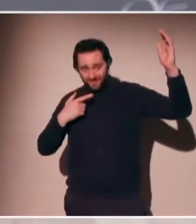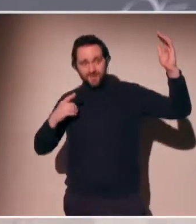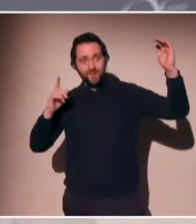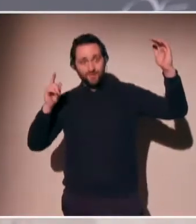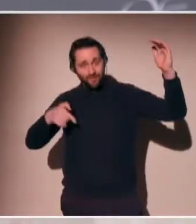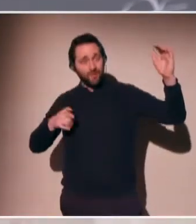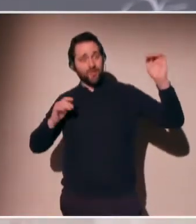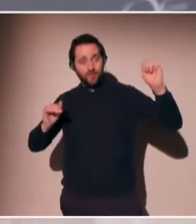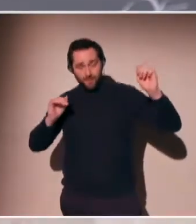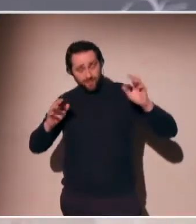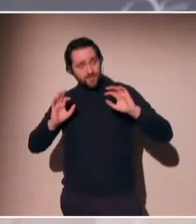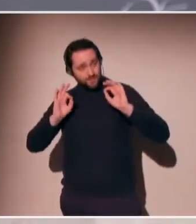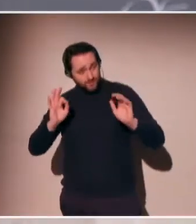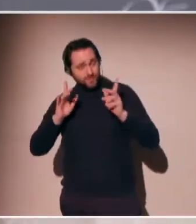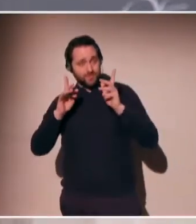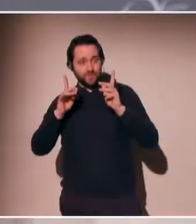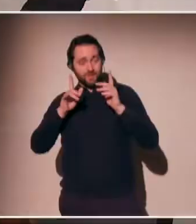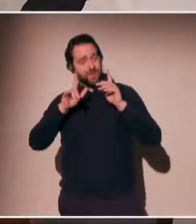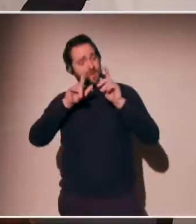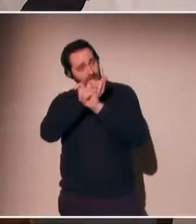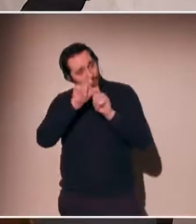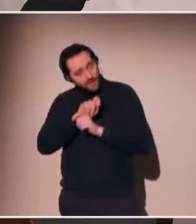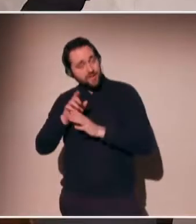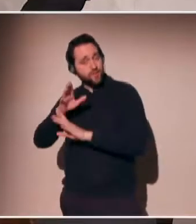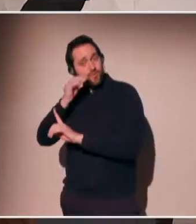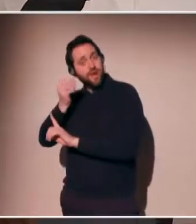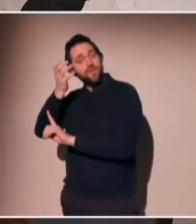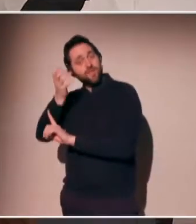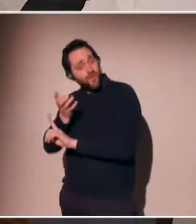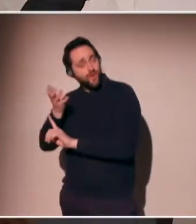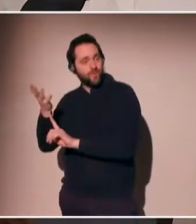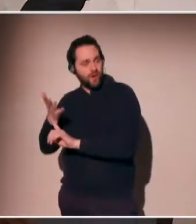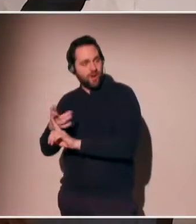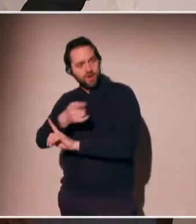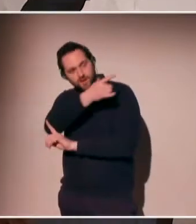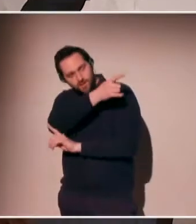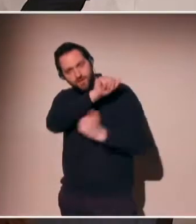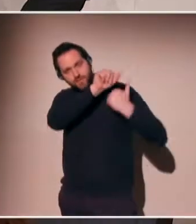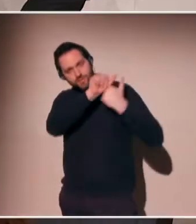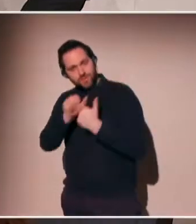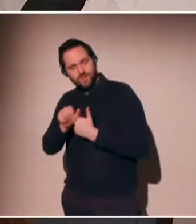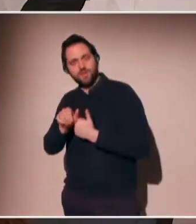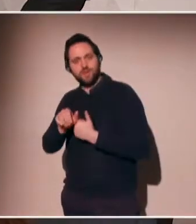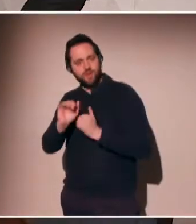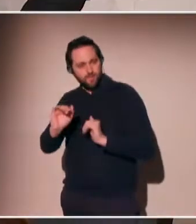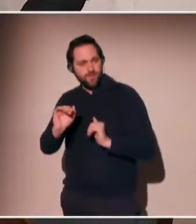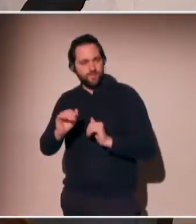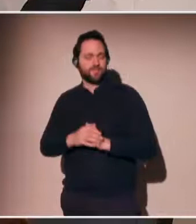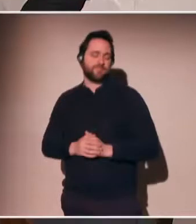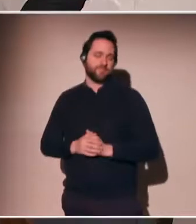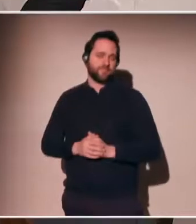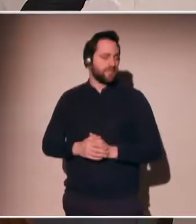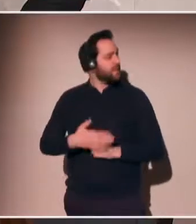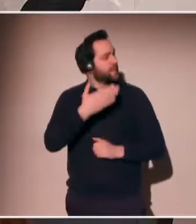et pas avec un système unique de désir et d'éthique, une sorte de moyenne. Merci beaucoup. D'après